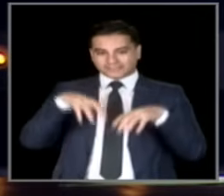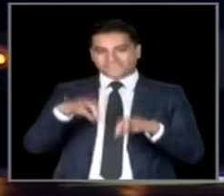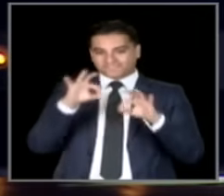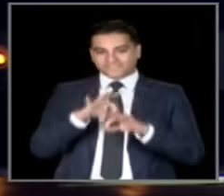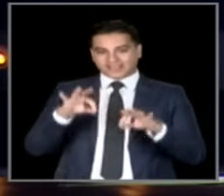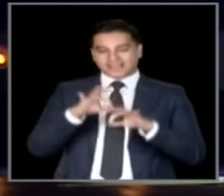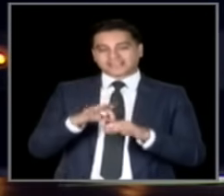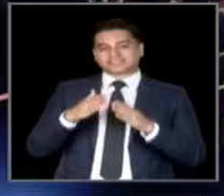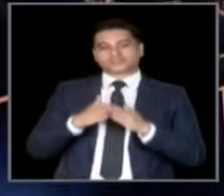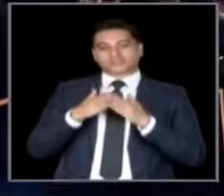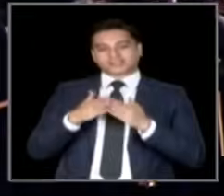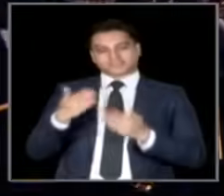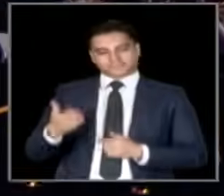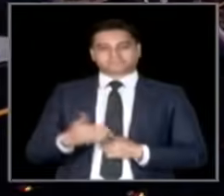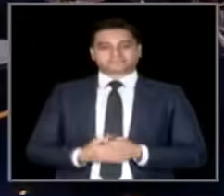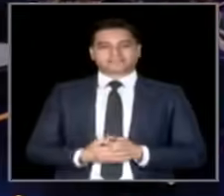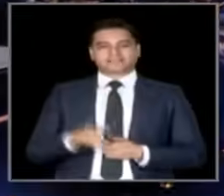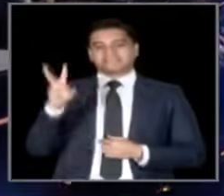بجامعة السويس.